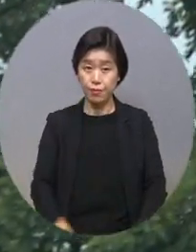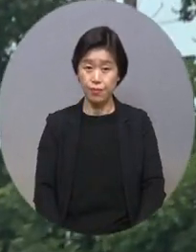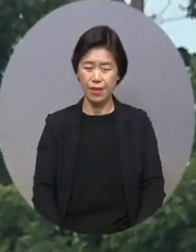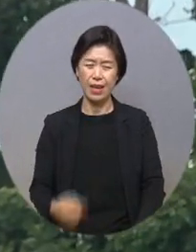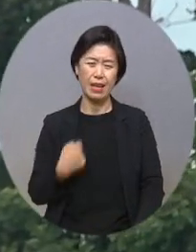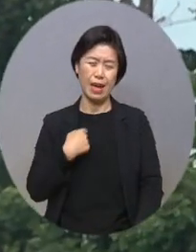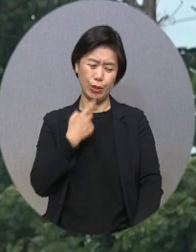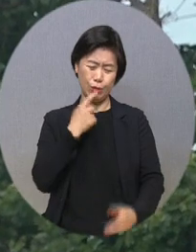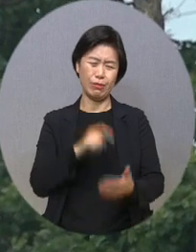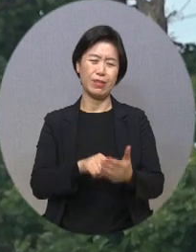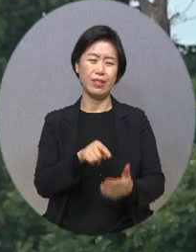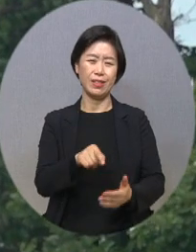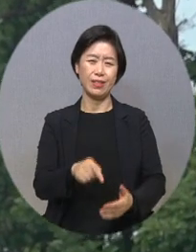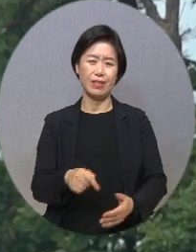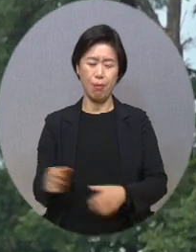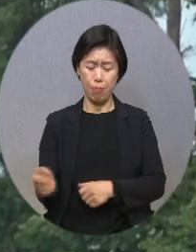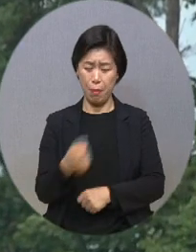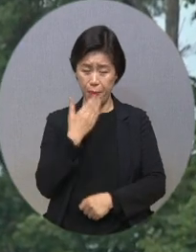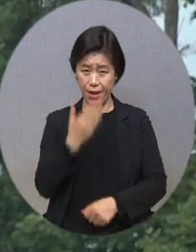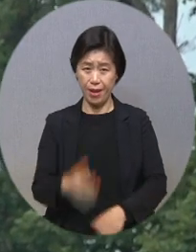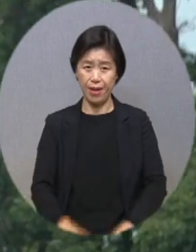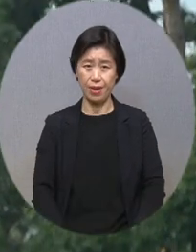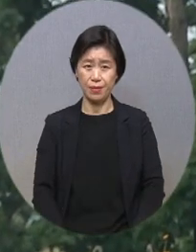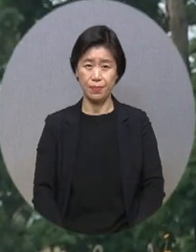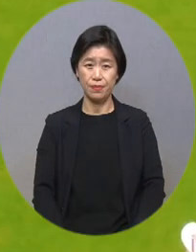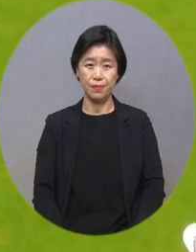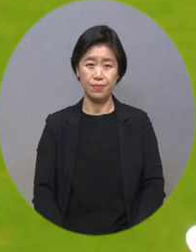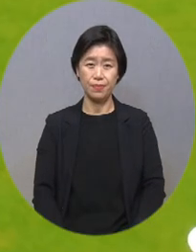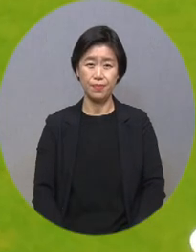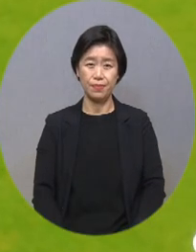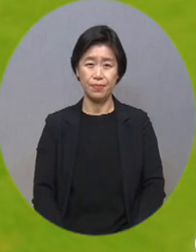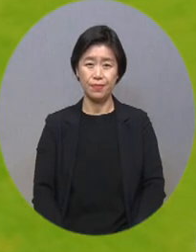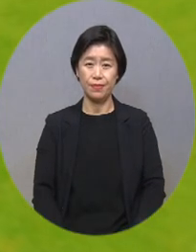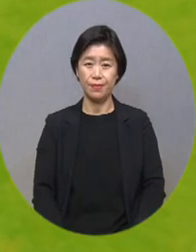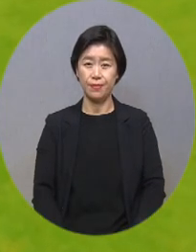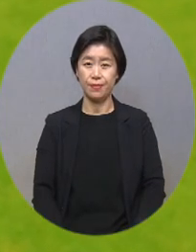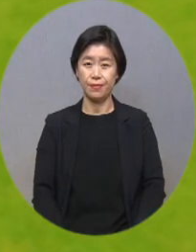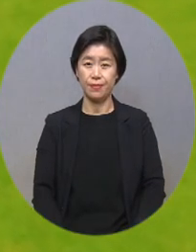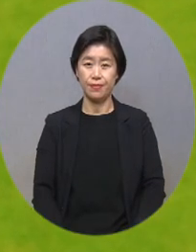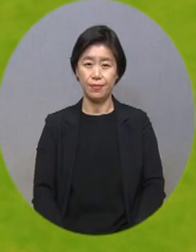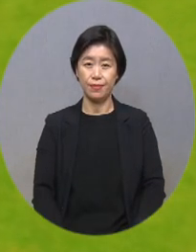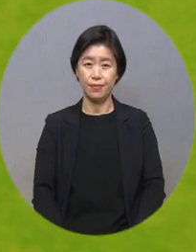이건. 못 넣을 것 같아. 응? 타월이랑 색깔 맞췄는데 넣어야지.